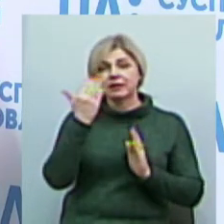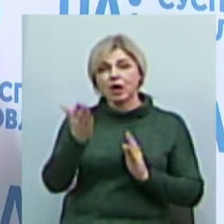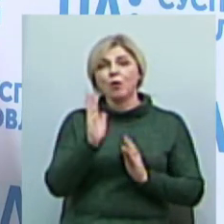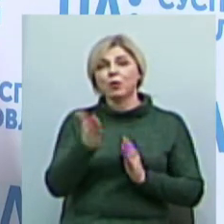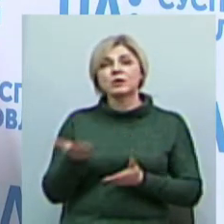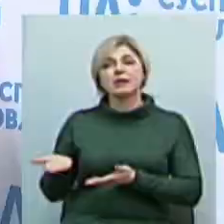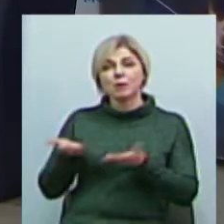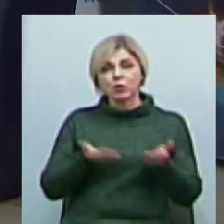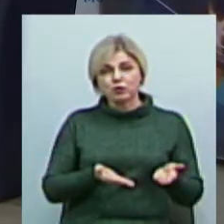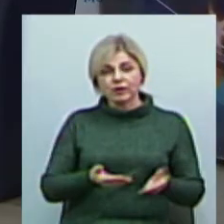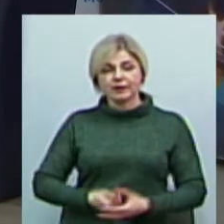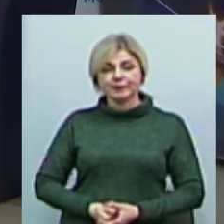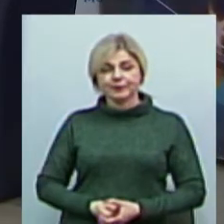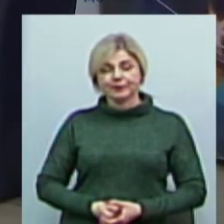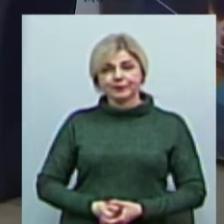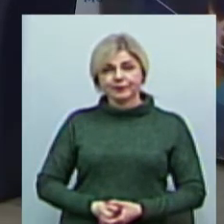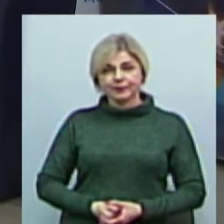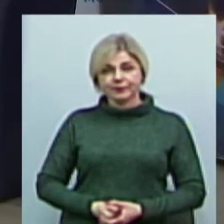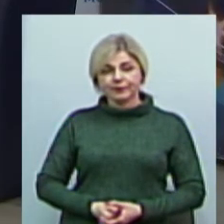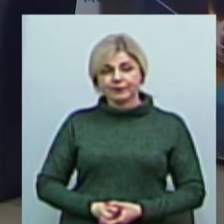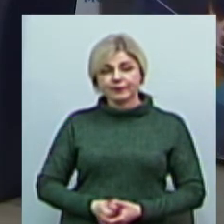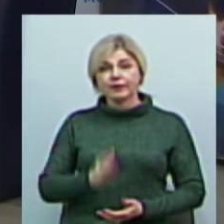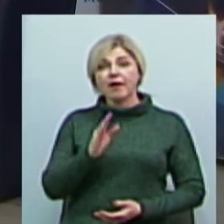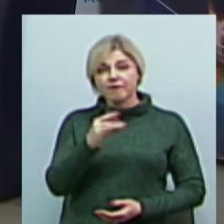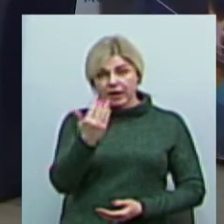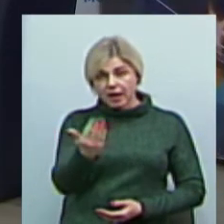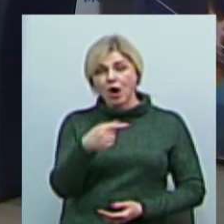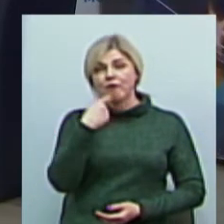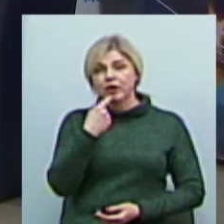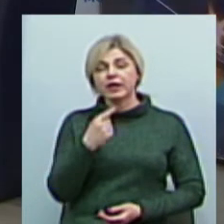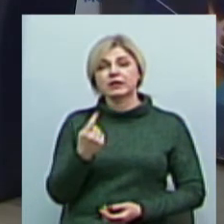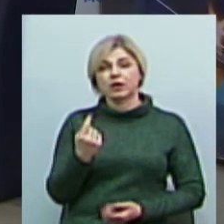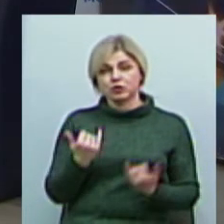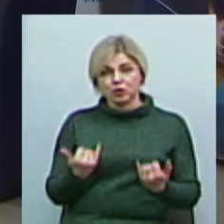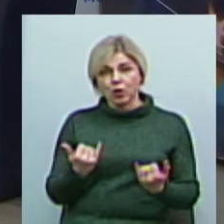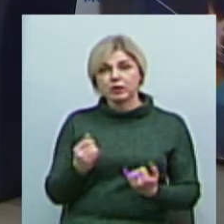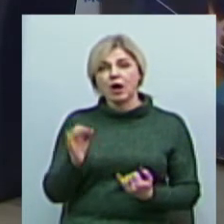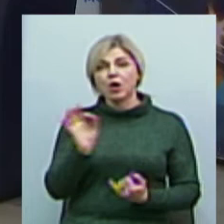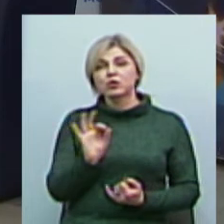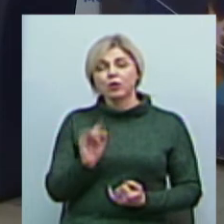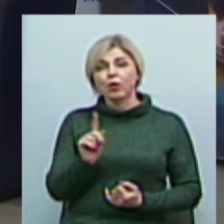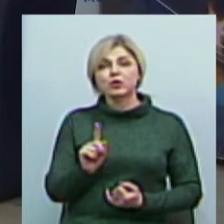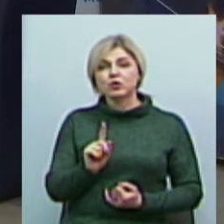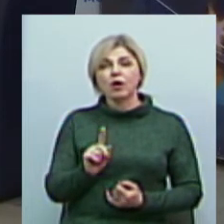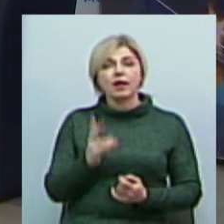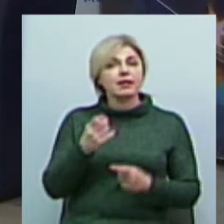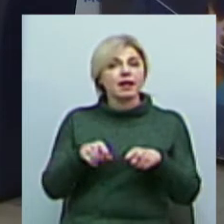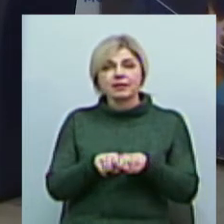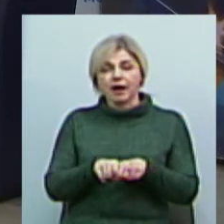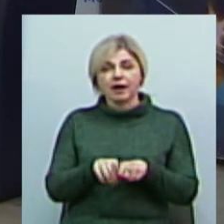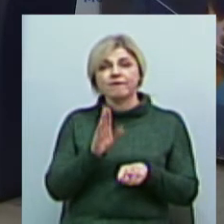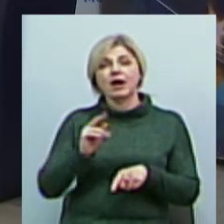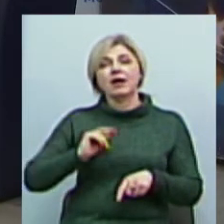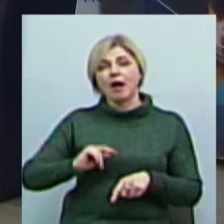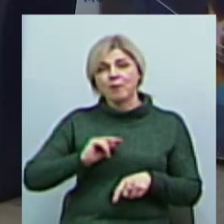запрошувати. Ви, говорячи щойно про те, що не так у